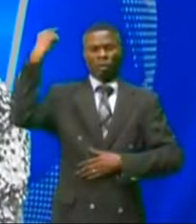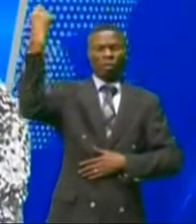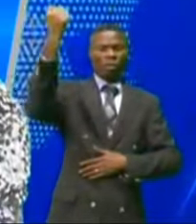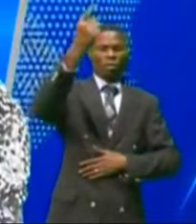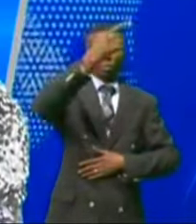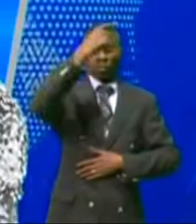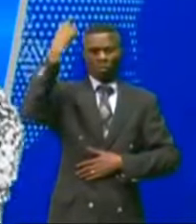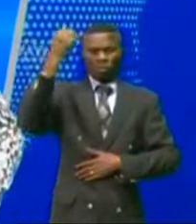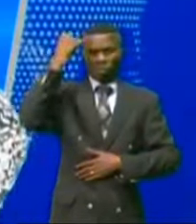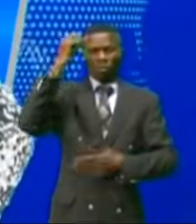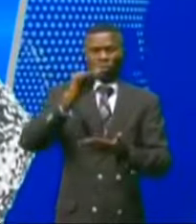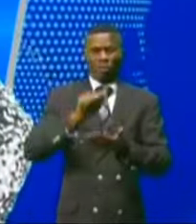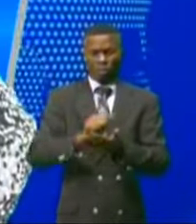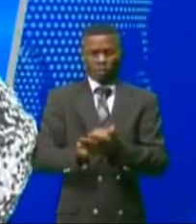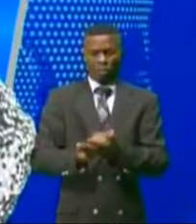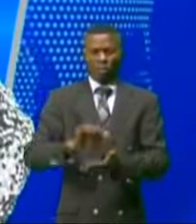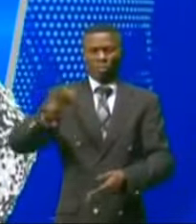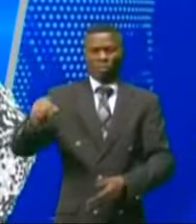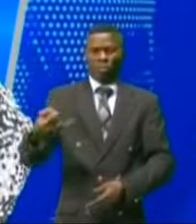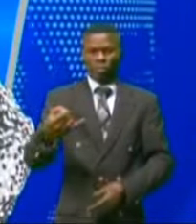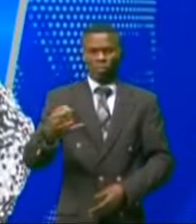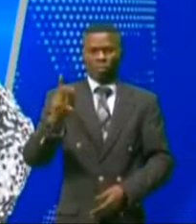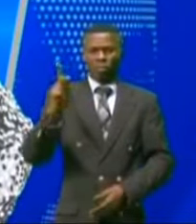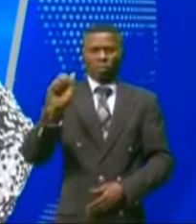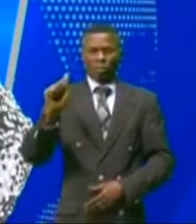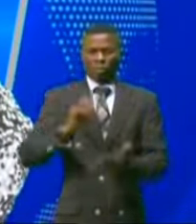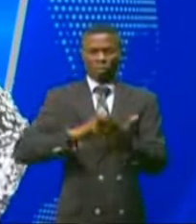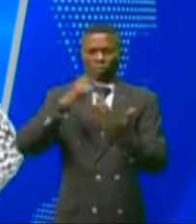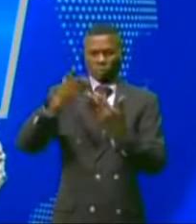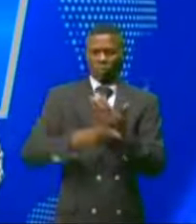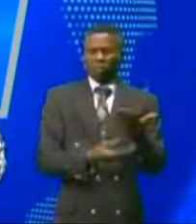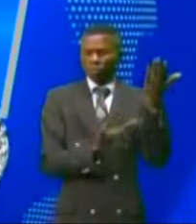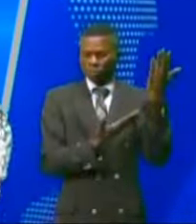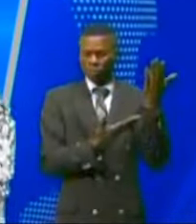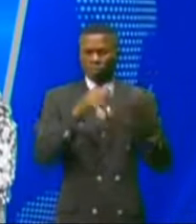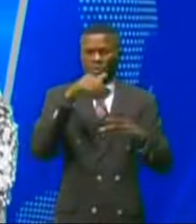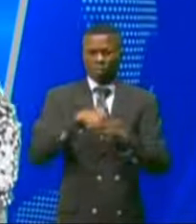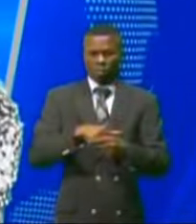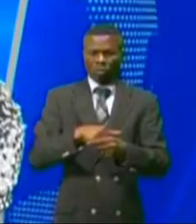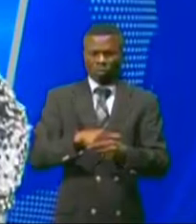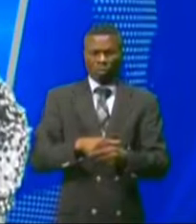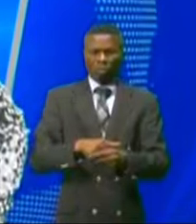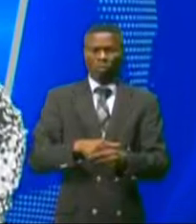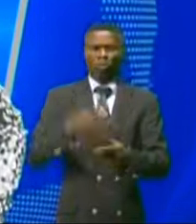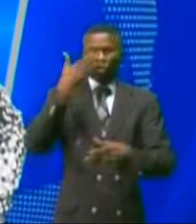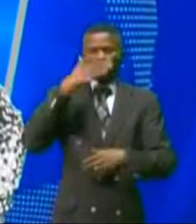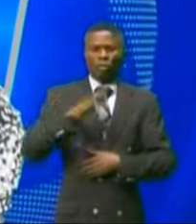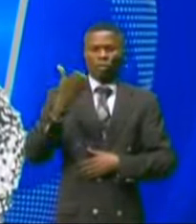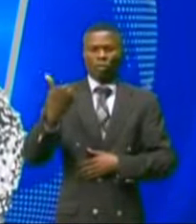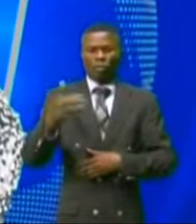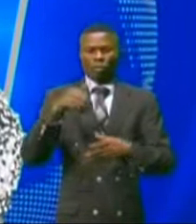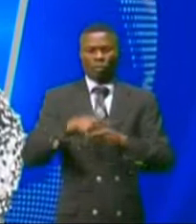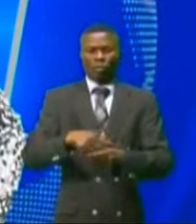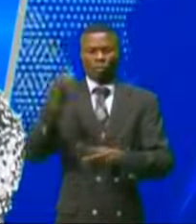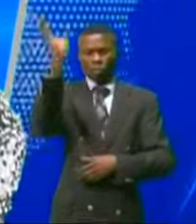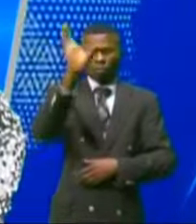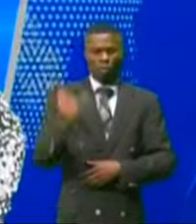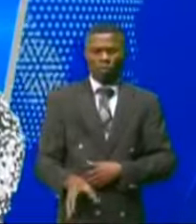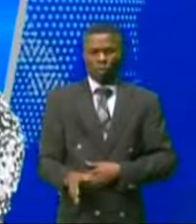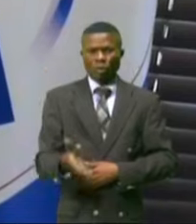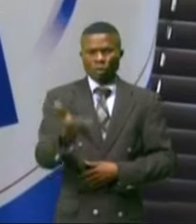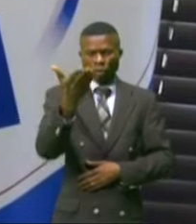universelle. C'est dans ce cadre que la JICA a initié un projet pilote à travers quelques zones de santé dans le Congo